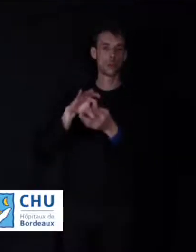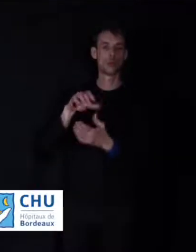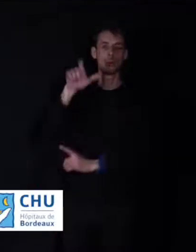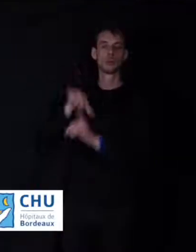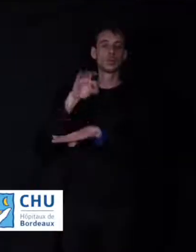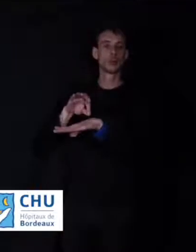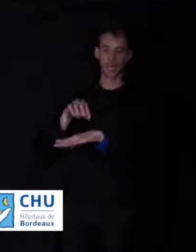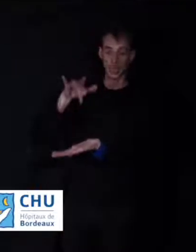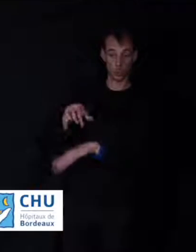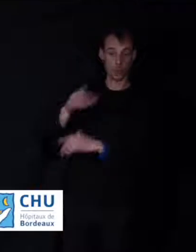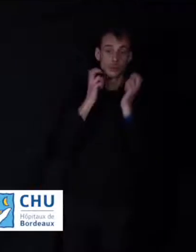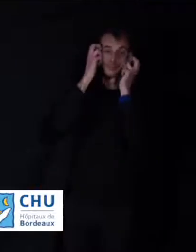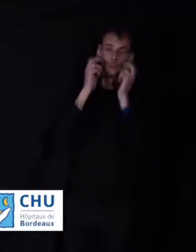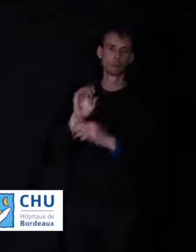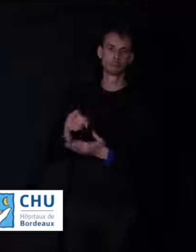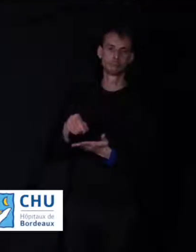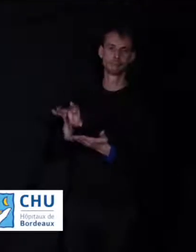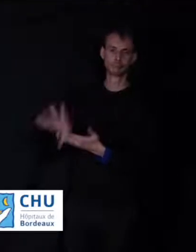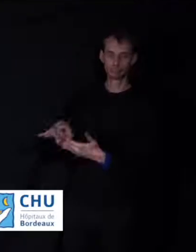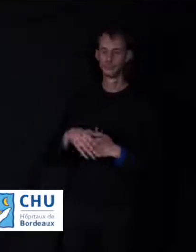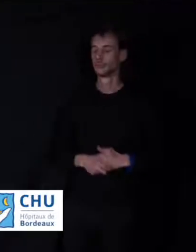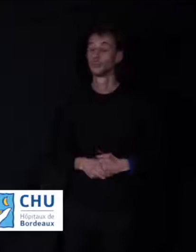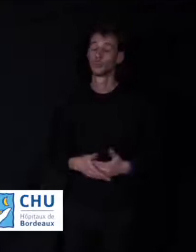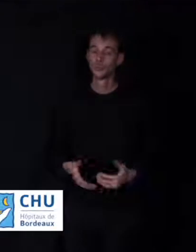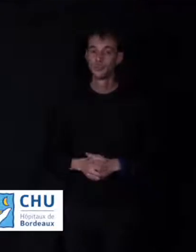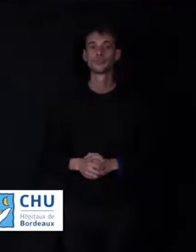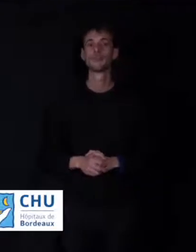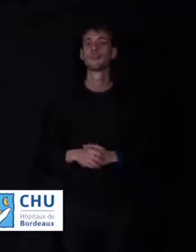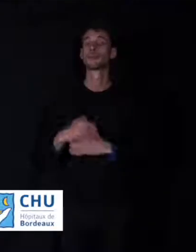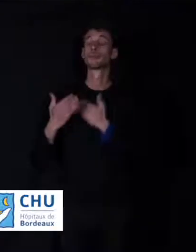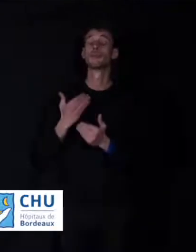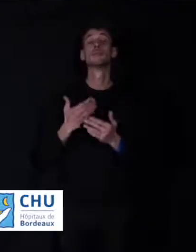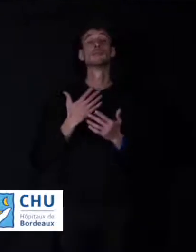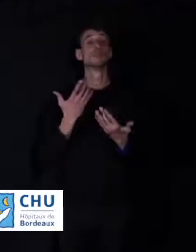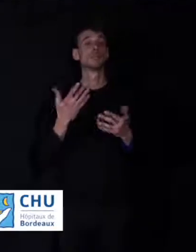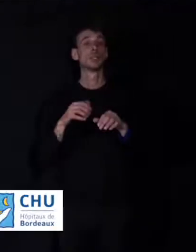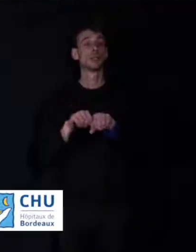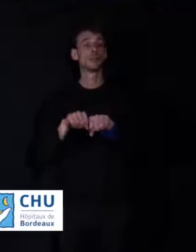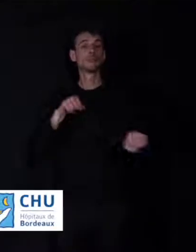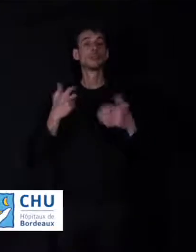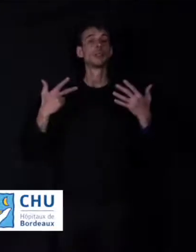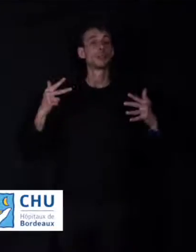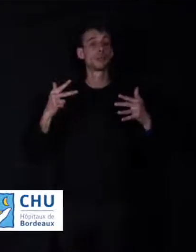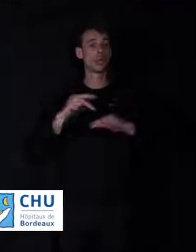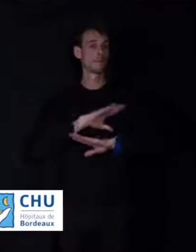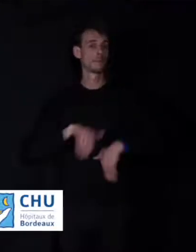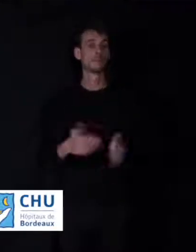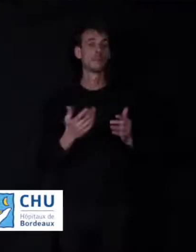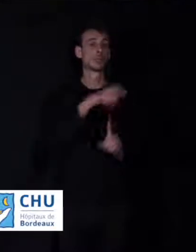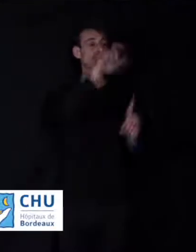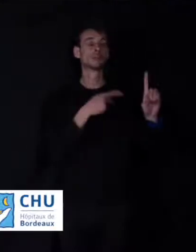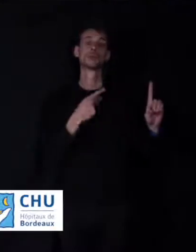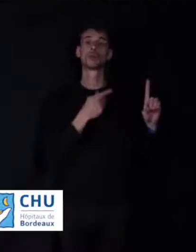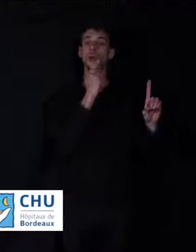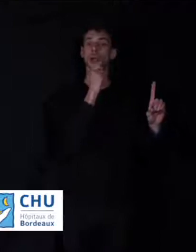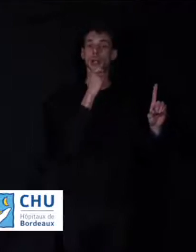variole. Les premiers pas du vaccin remontent à la fin du XVIIIe siècle par un médecin anglais, le docteur